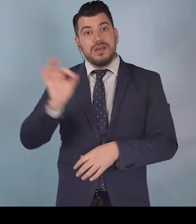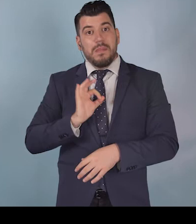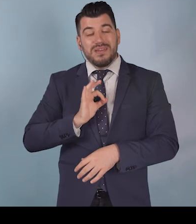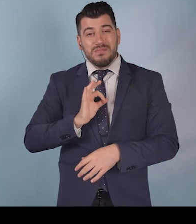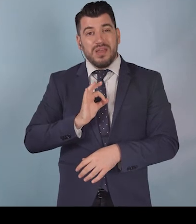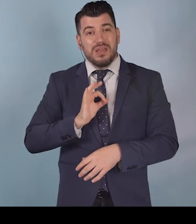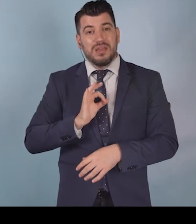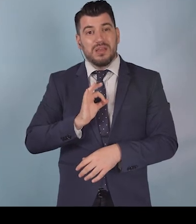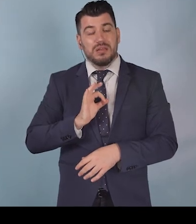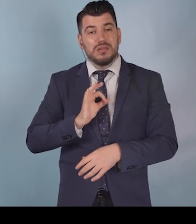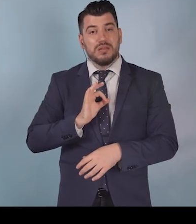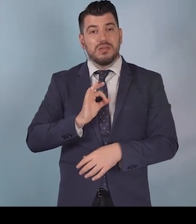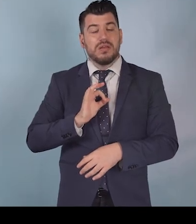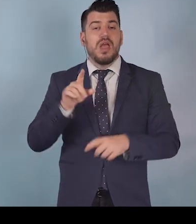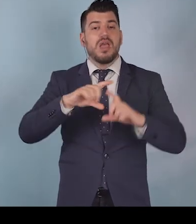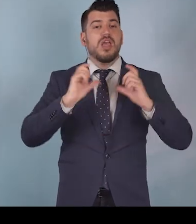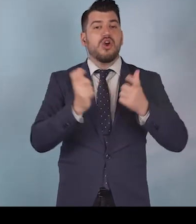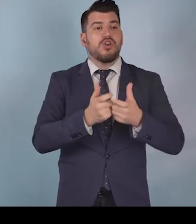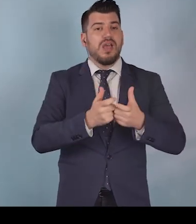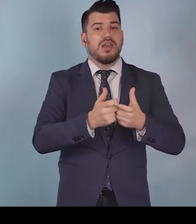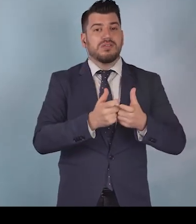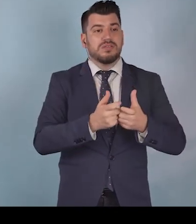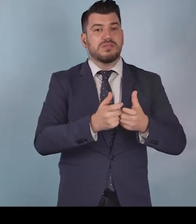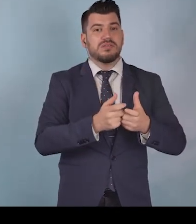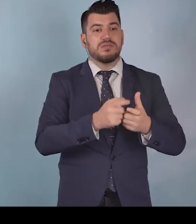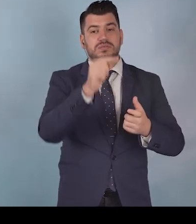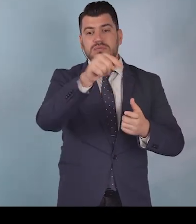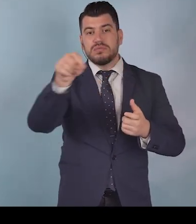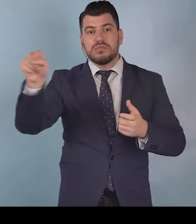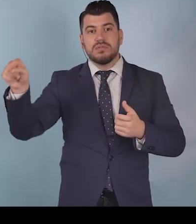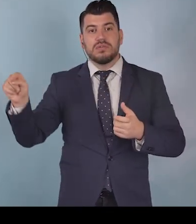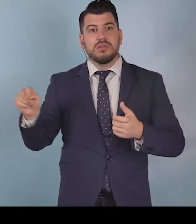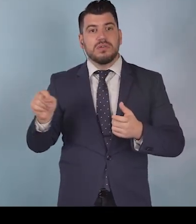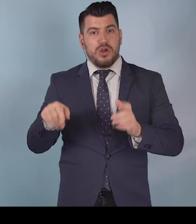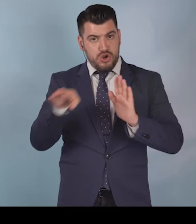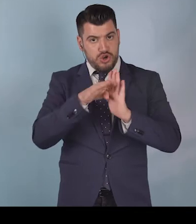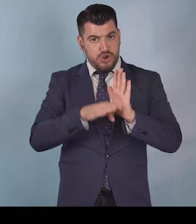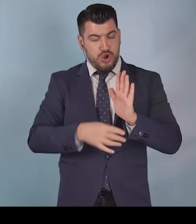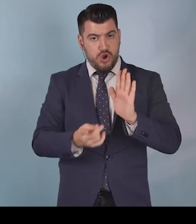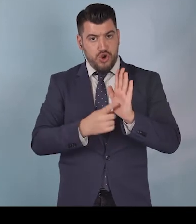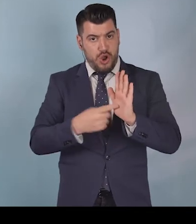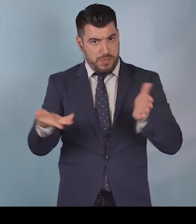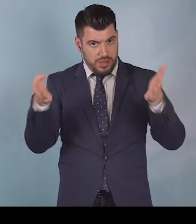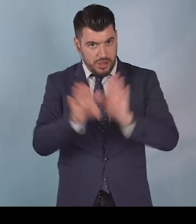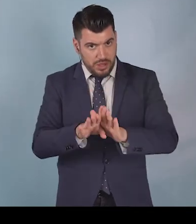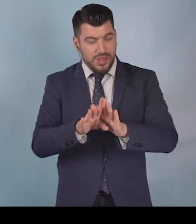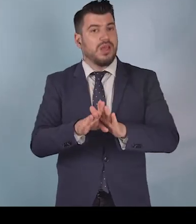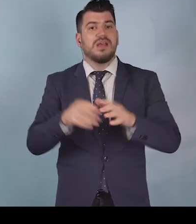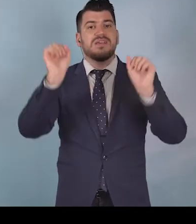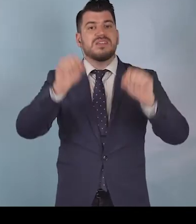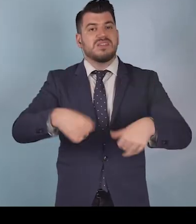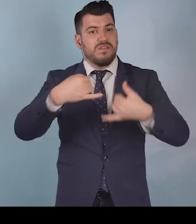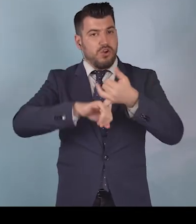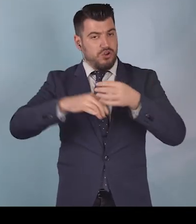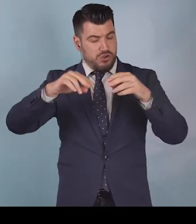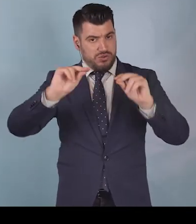Οπότε θα ήθελα πρώτα να ζητήσω από την Στέλλα, από τις οικογένειες Ουράνιο Τόξο, να μας πει συνοπτικά ποια είναι η πραγματικότητα